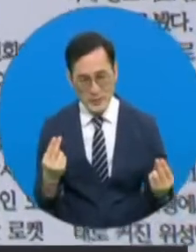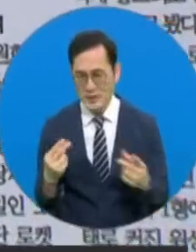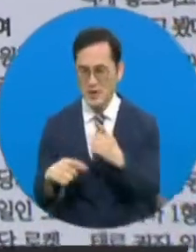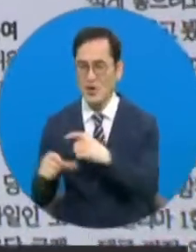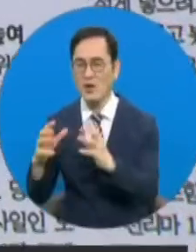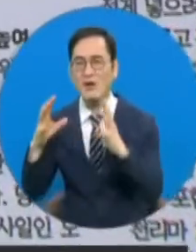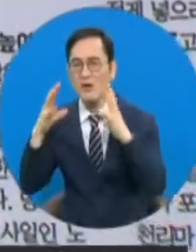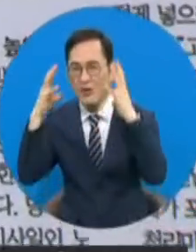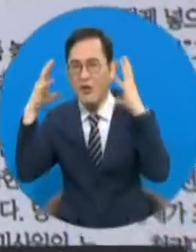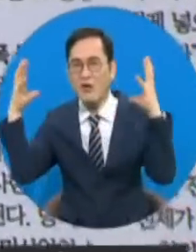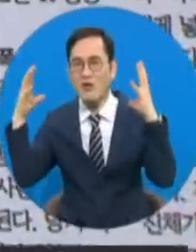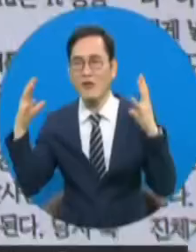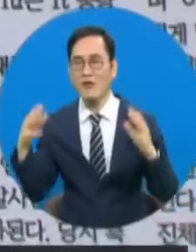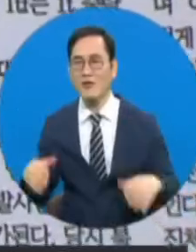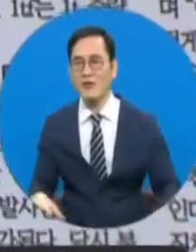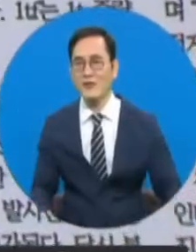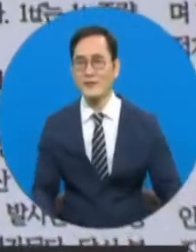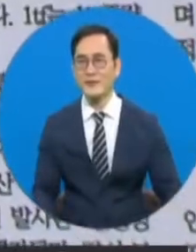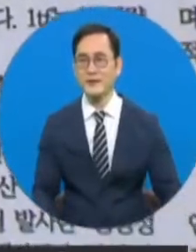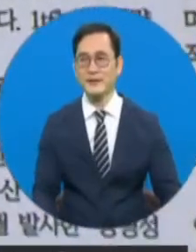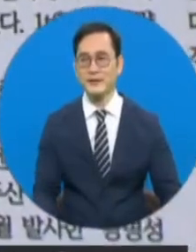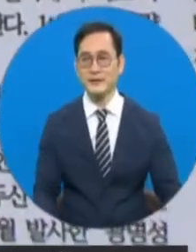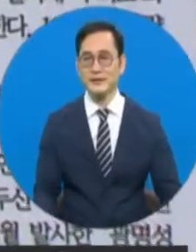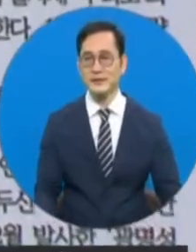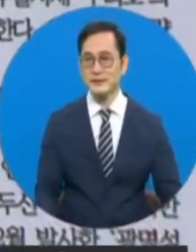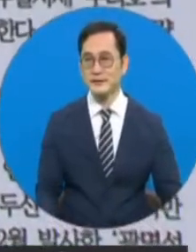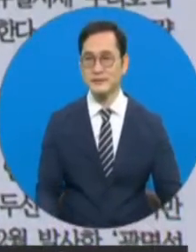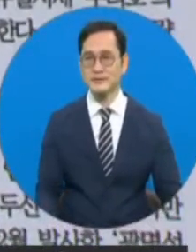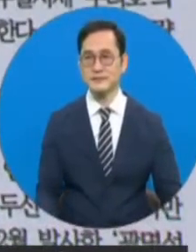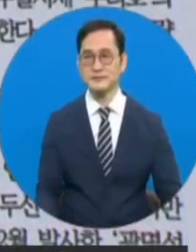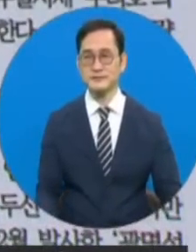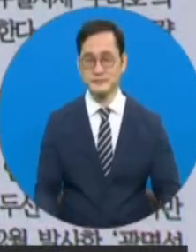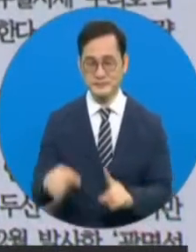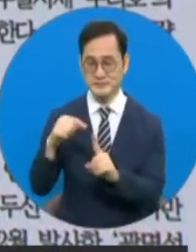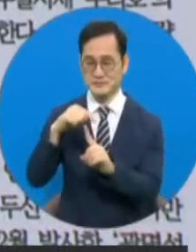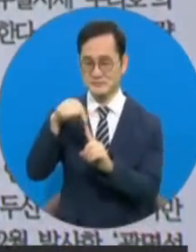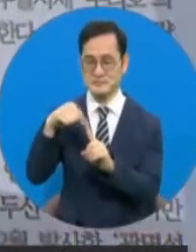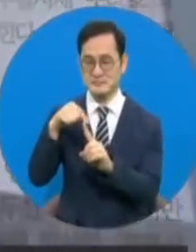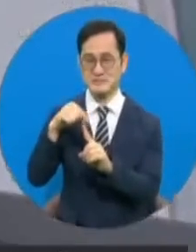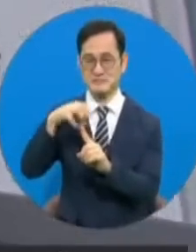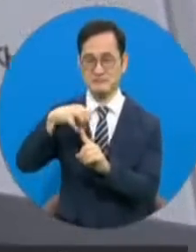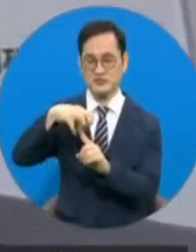이유는 무엇일까 이유는 무엇일까 잠시 후에 전문가와 함께 이야기 나눠보겠습니다